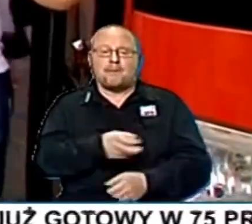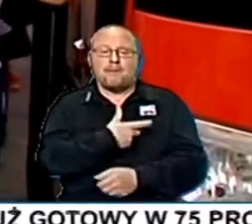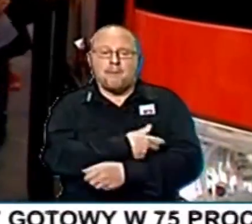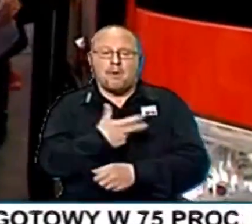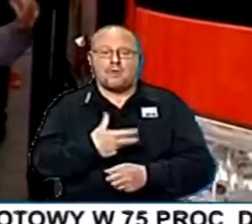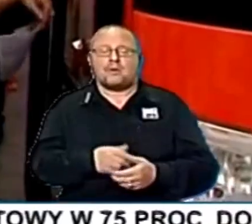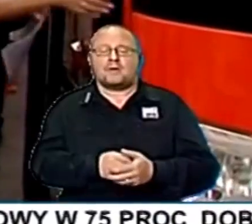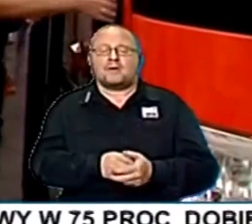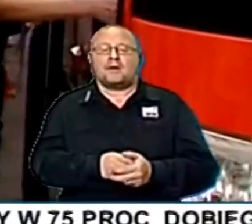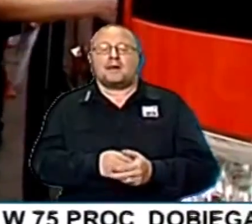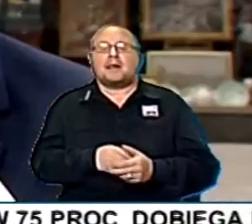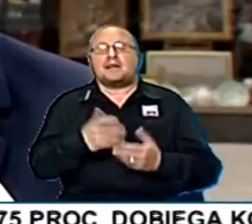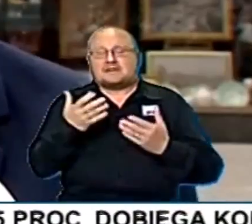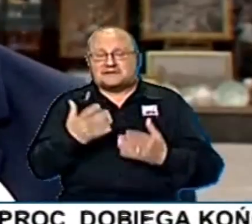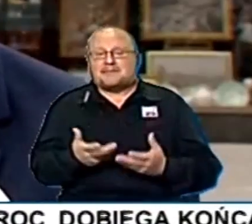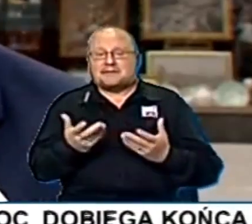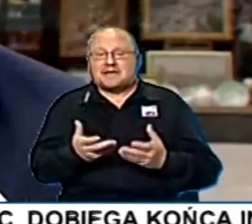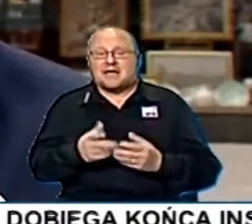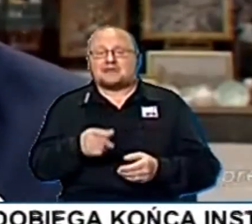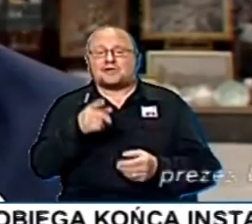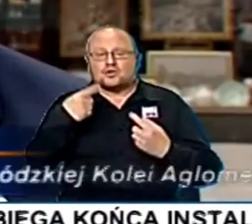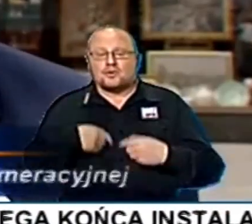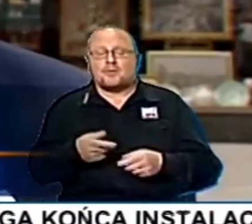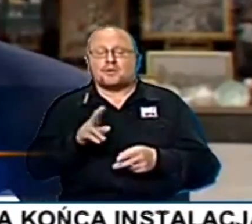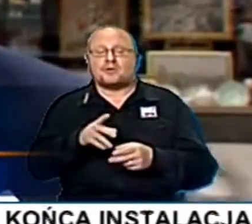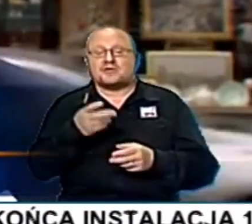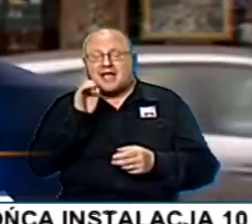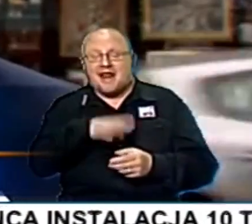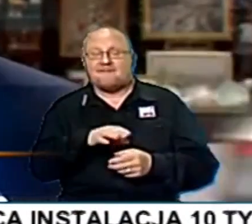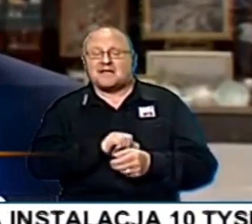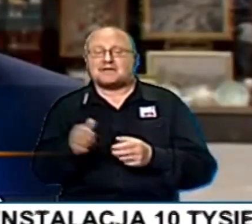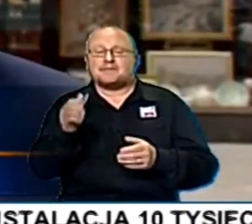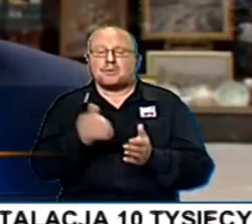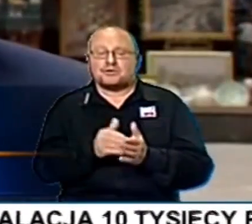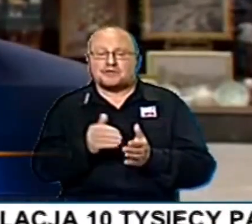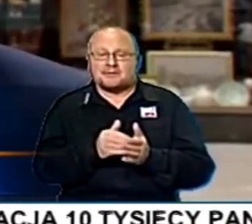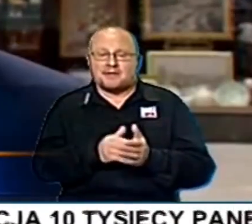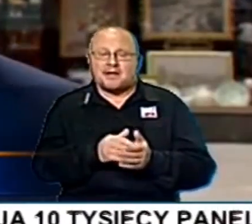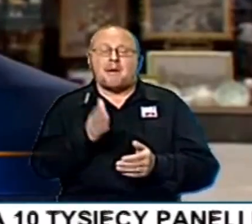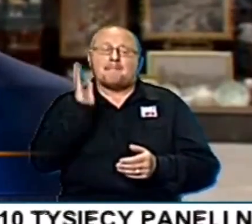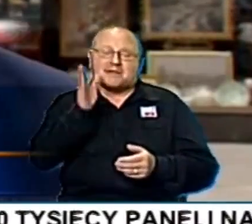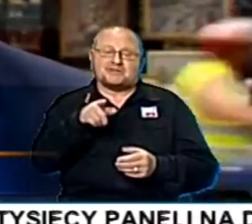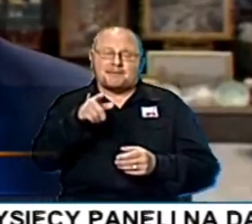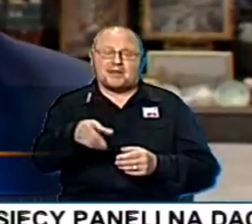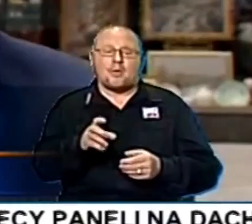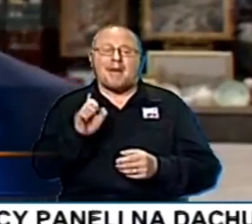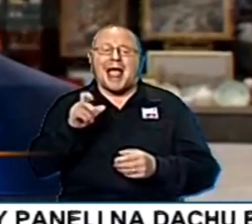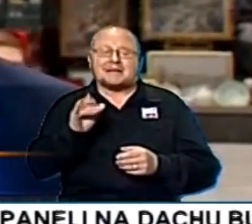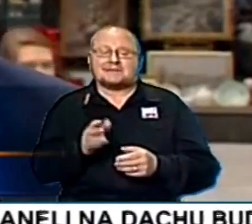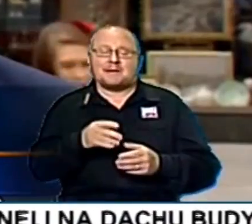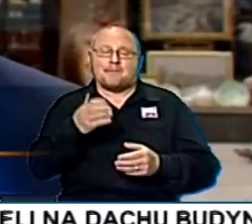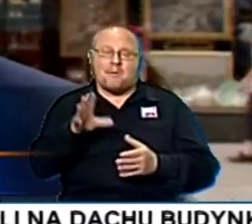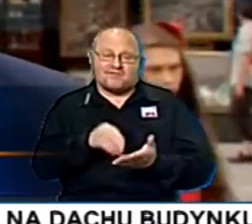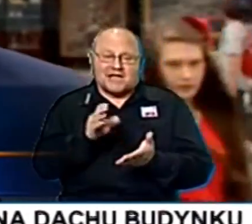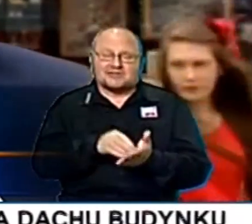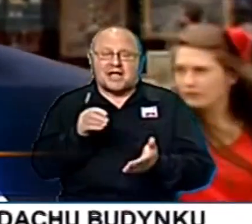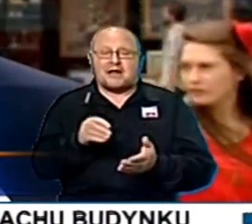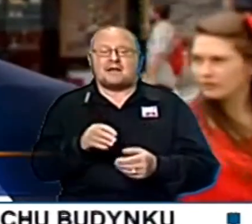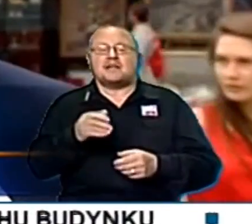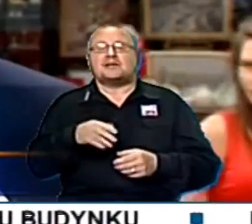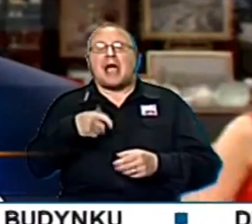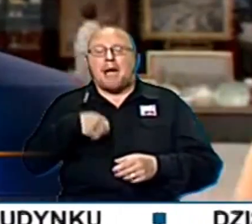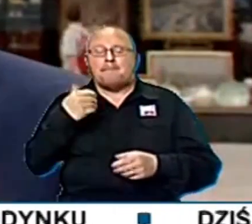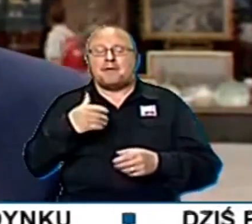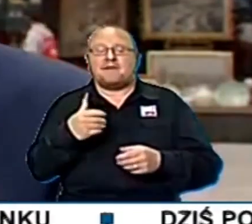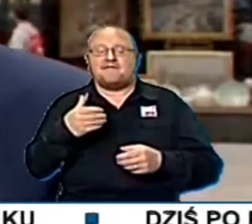krew jest potrzebna i obiecuję, że to nie jest nasza ostatnia akcja wspólnie z Państwem, że będziemy tę akcję powtarzali, tak żeby